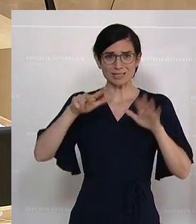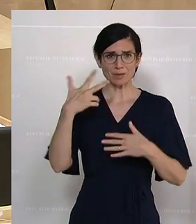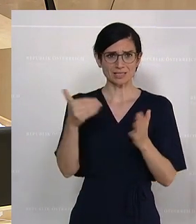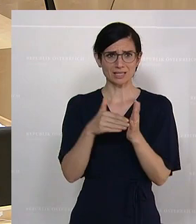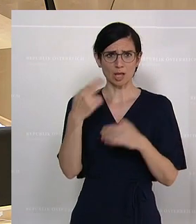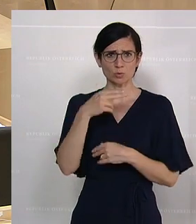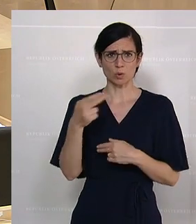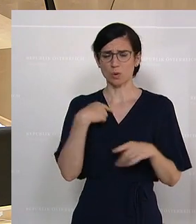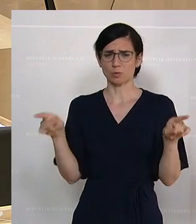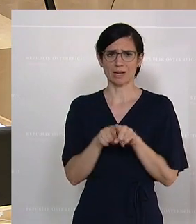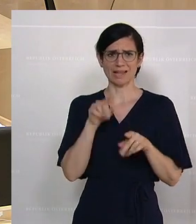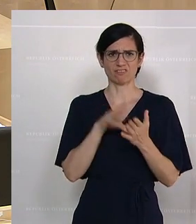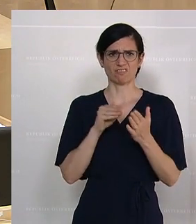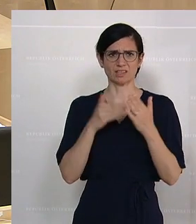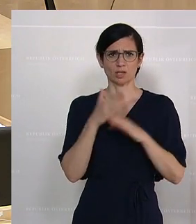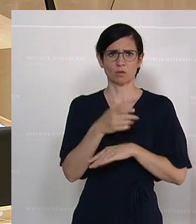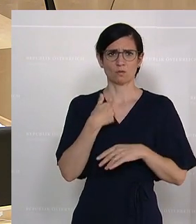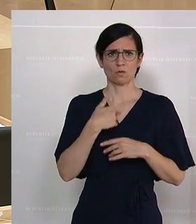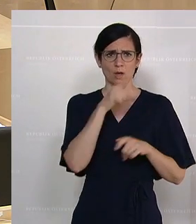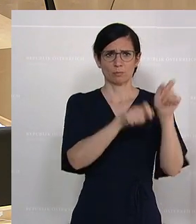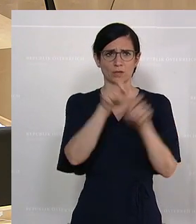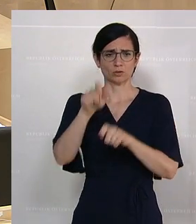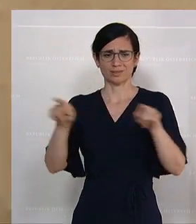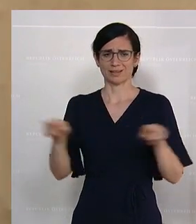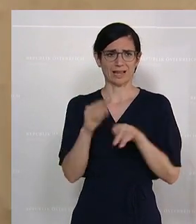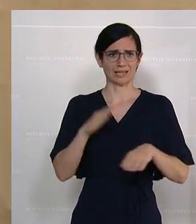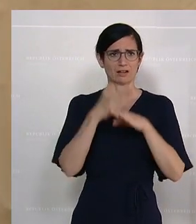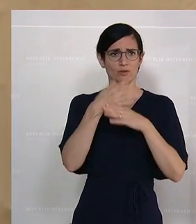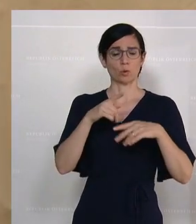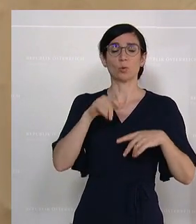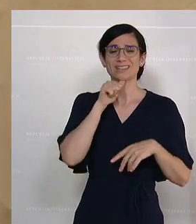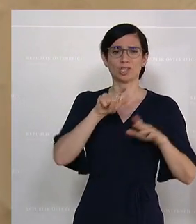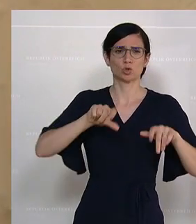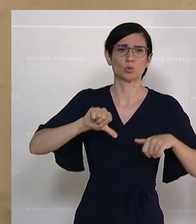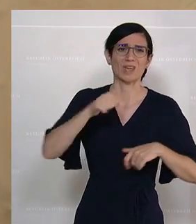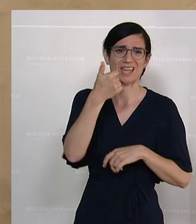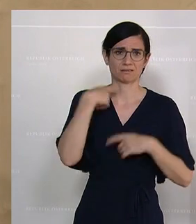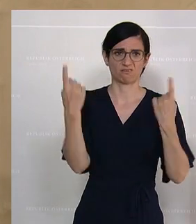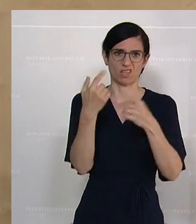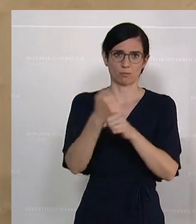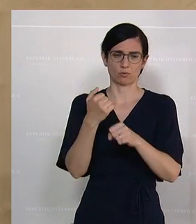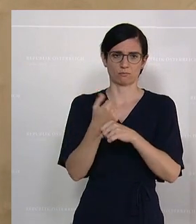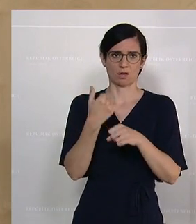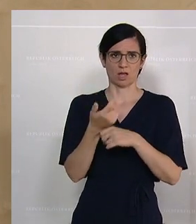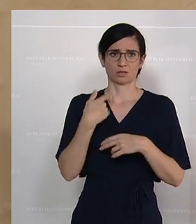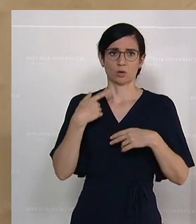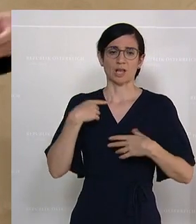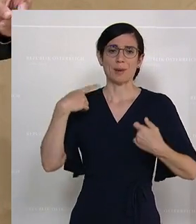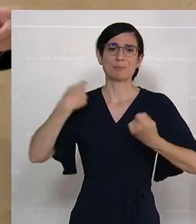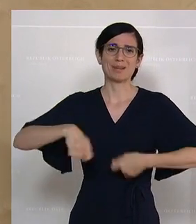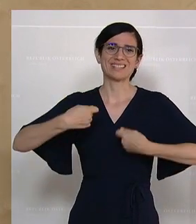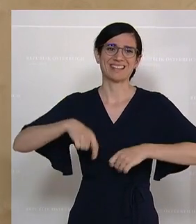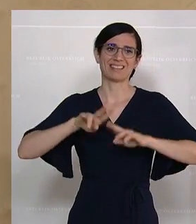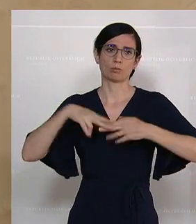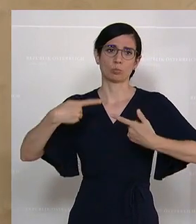gleichen diesen dort verein bezahlt hätten kleinen leuten damit kaufen und mittlerweile agentur ihres herrn bundespräsidenten das hätte